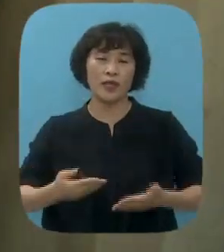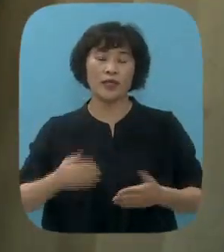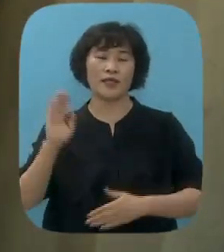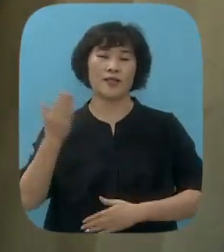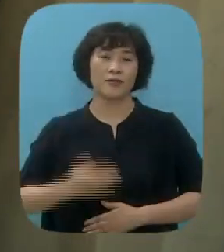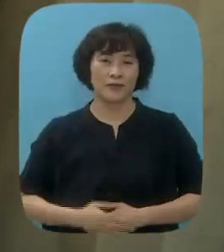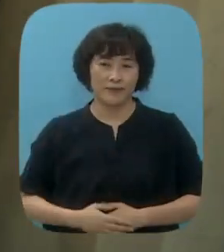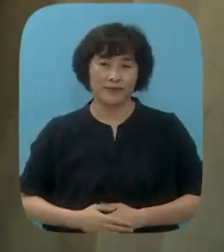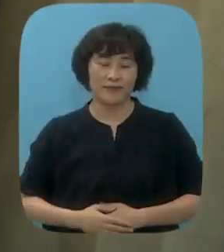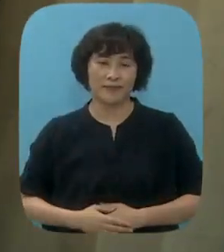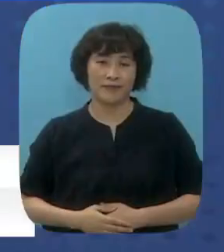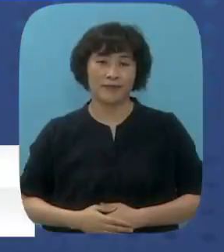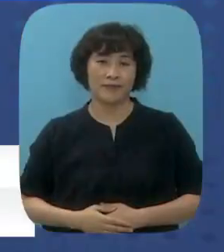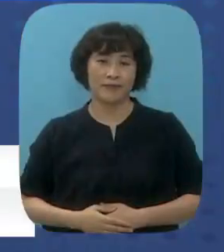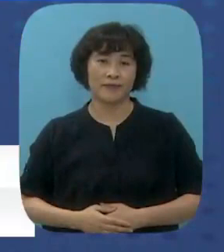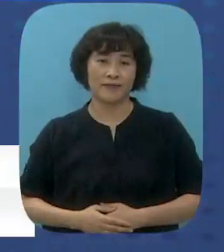교육입니다.